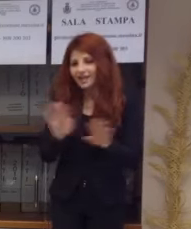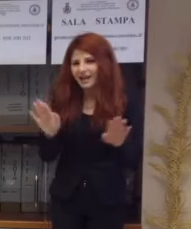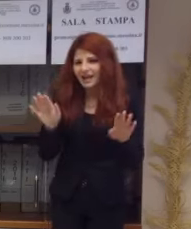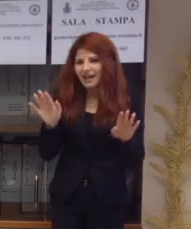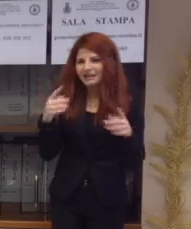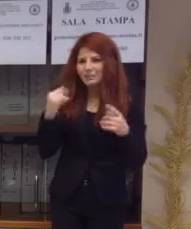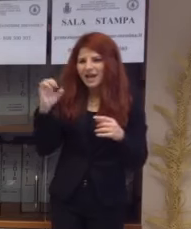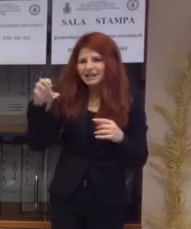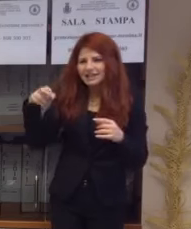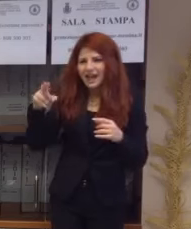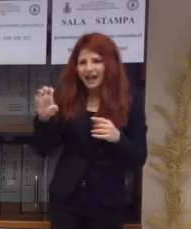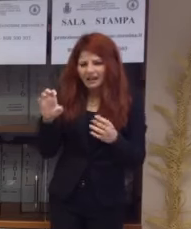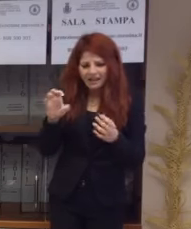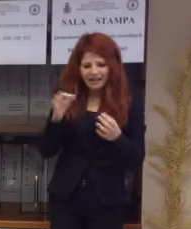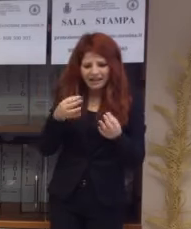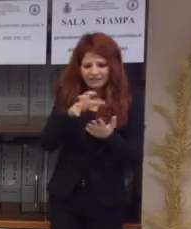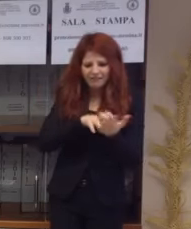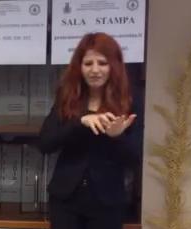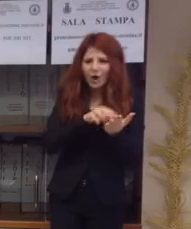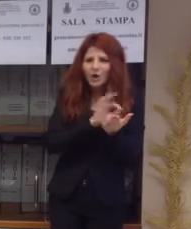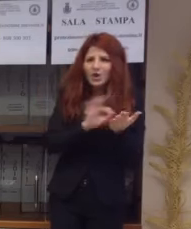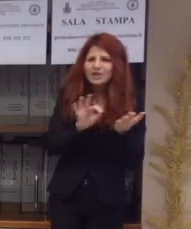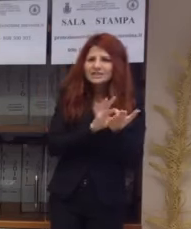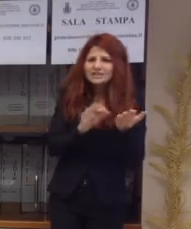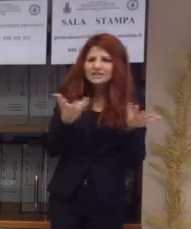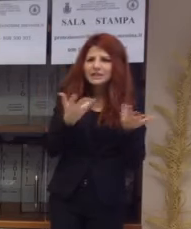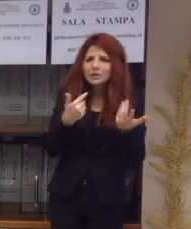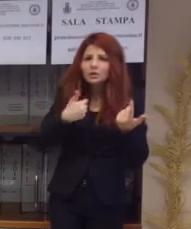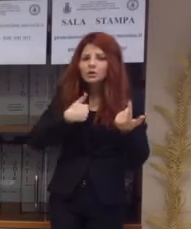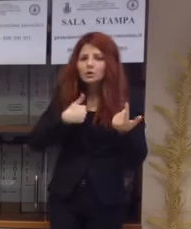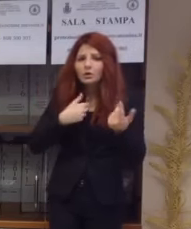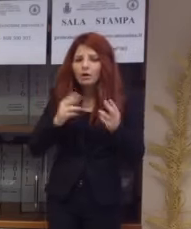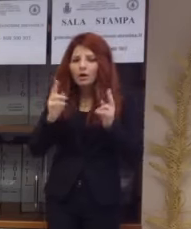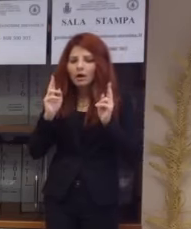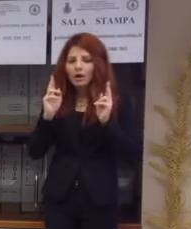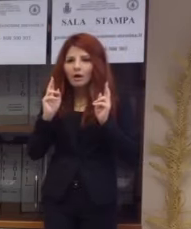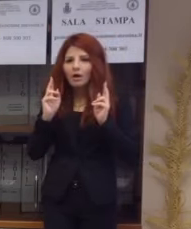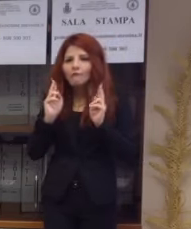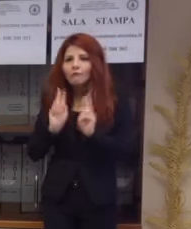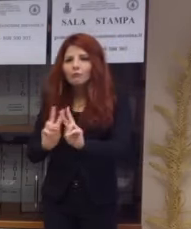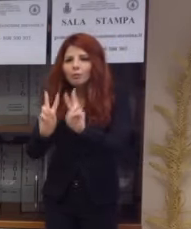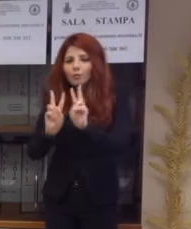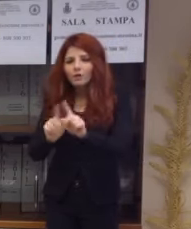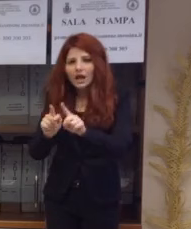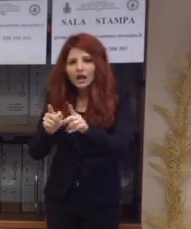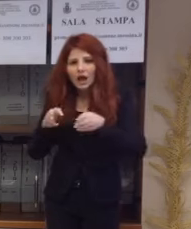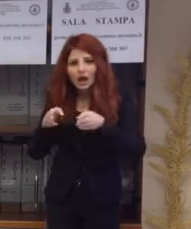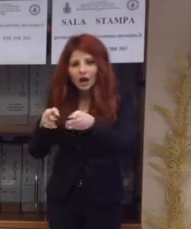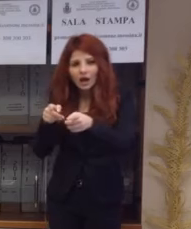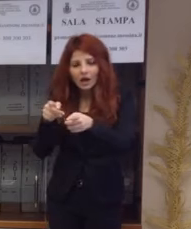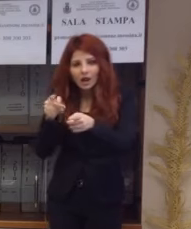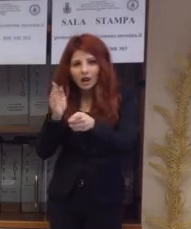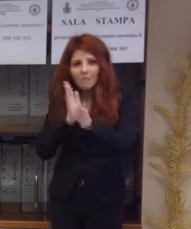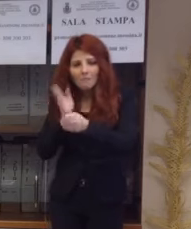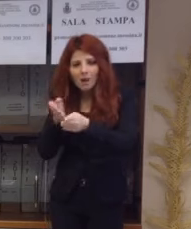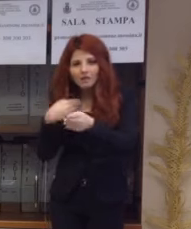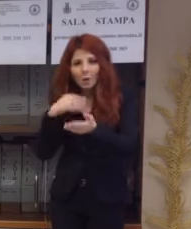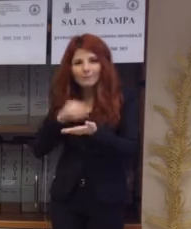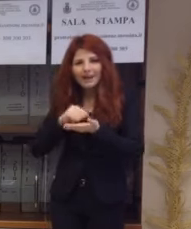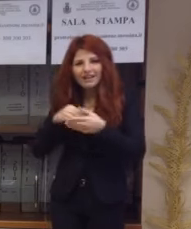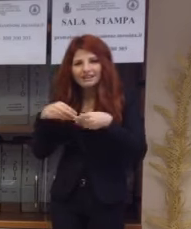ero presente a questo corteo funebre. Vergognatevi, delinquenti,